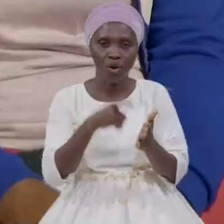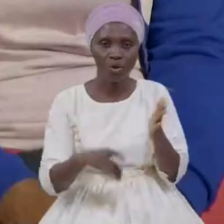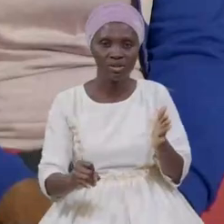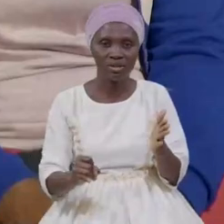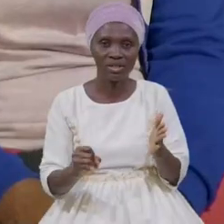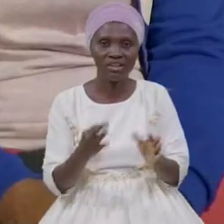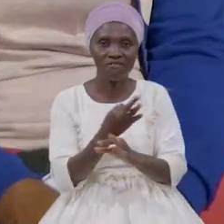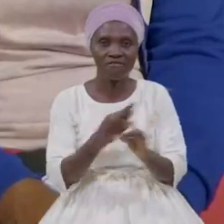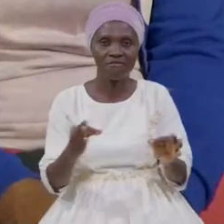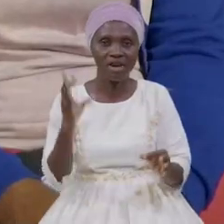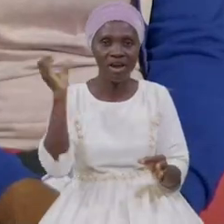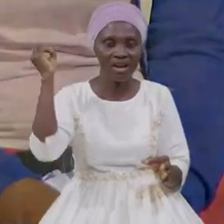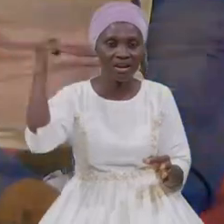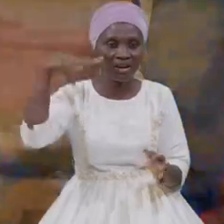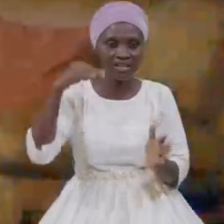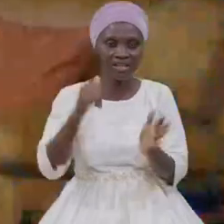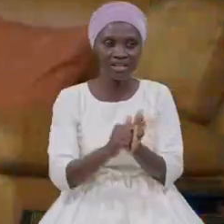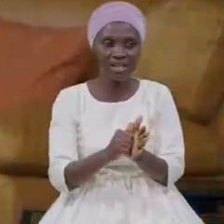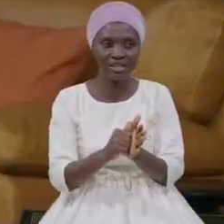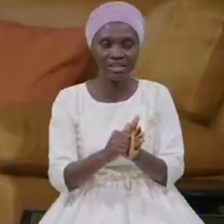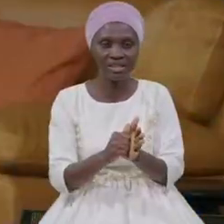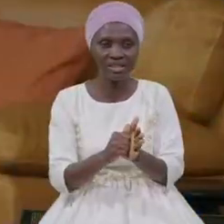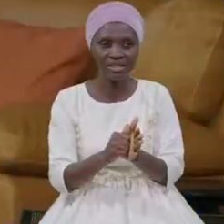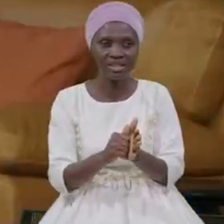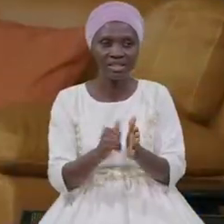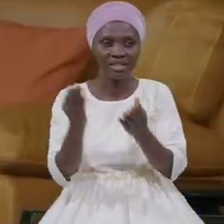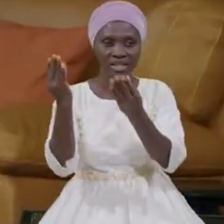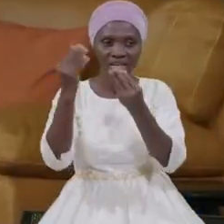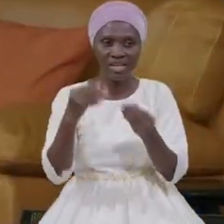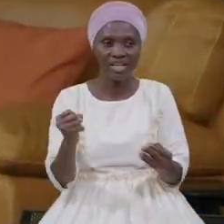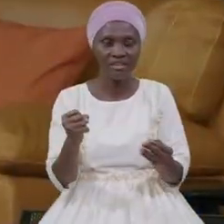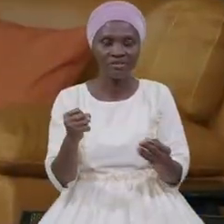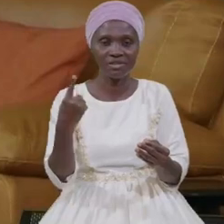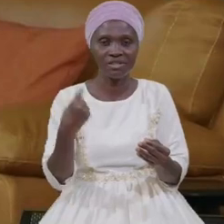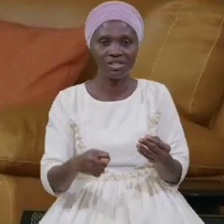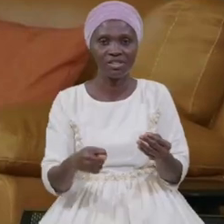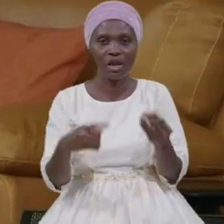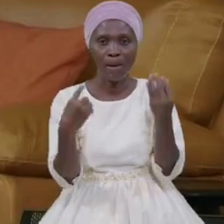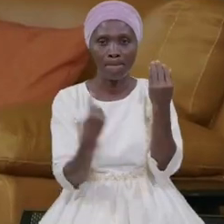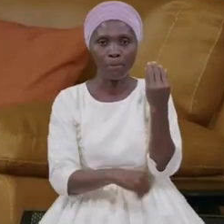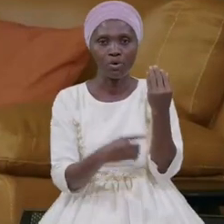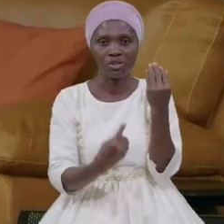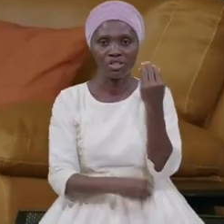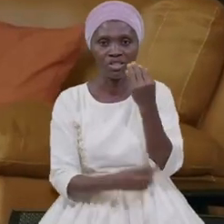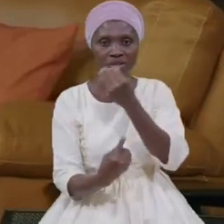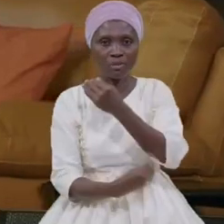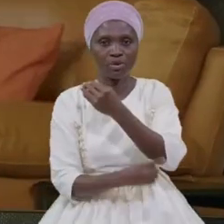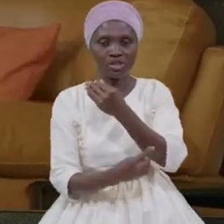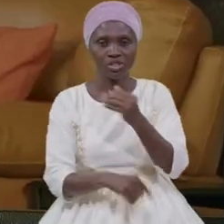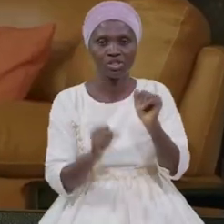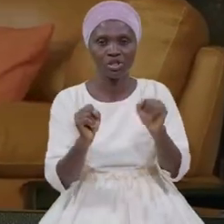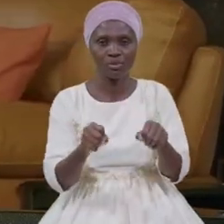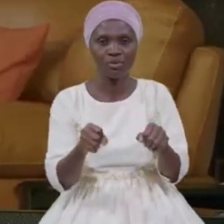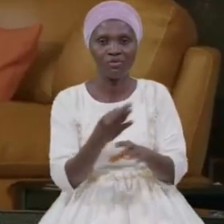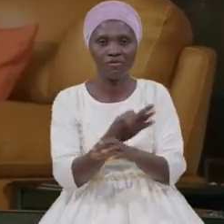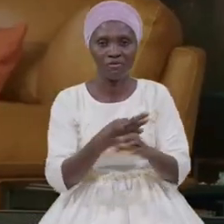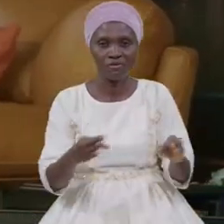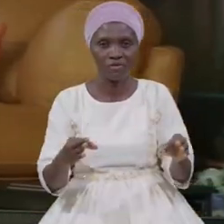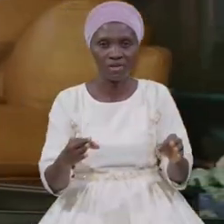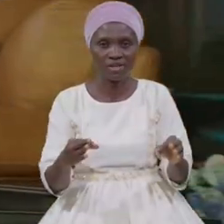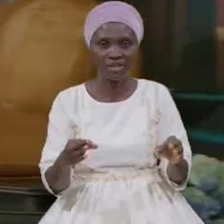qui donne la liberté aux punissables. Le premier point, c'est la grâce insondable du